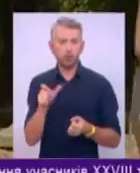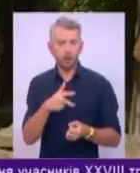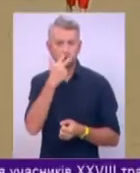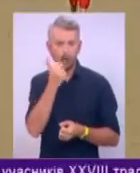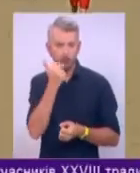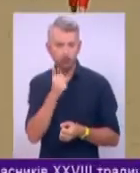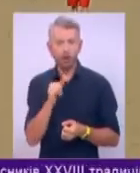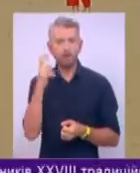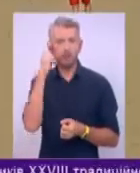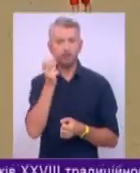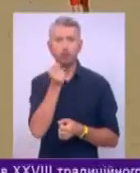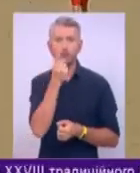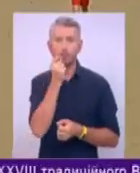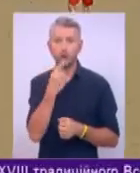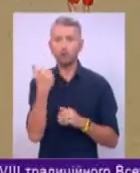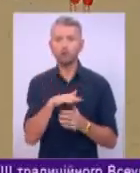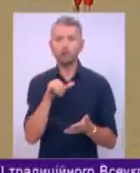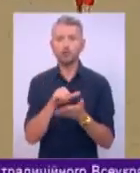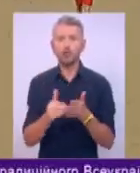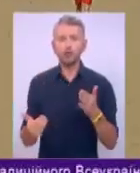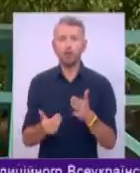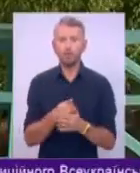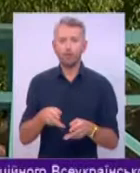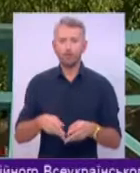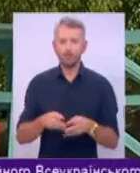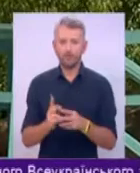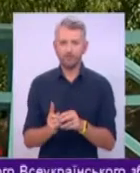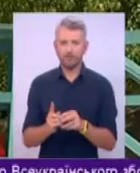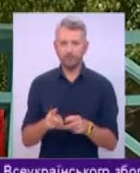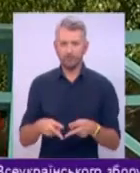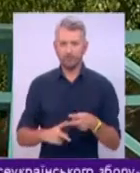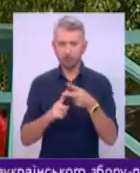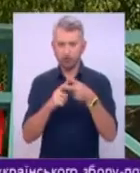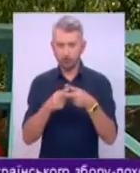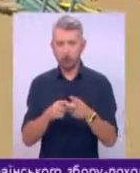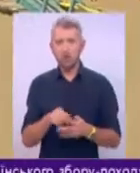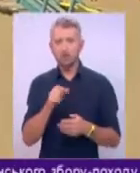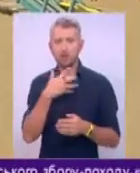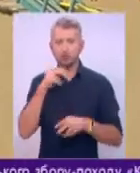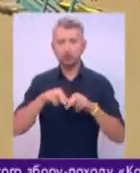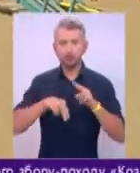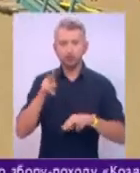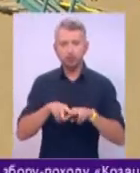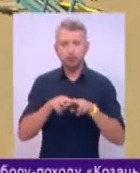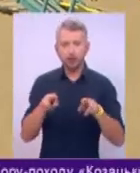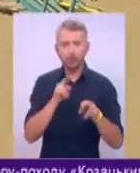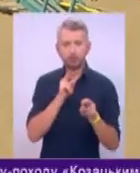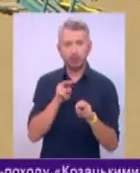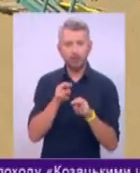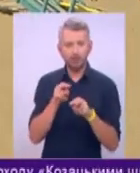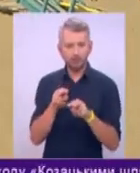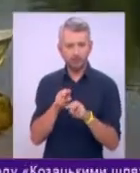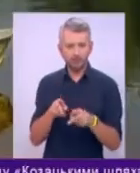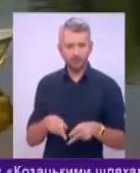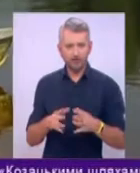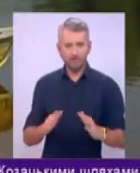А у столичному гідропарку вже встановили нову вишку. За своєю конструкцією вона нагадує пляжні спостережні вишки Каліфорнії.